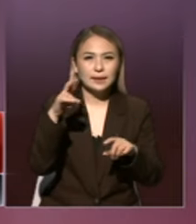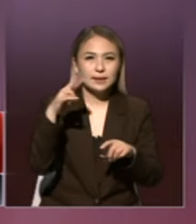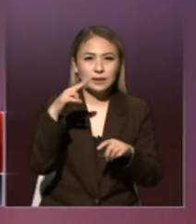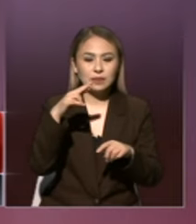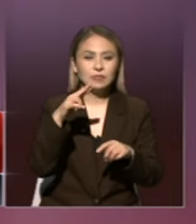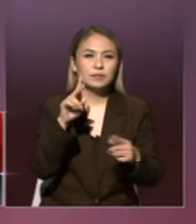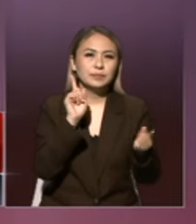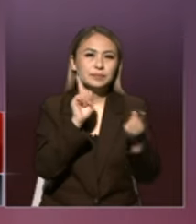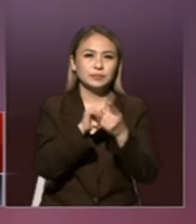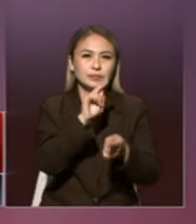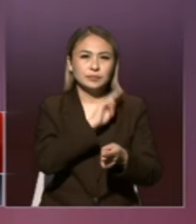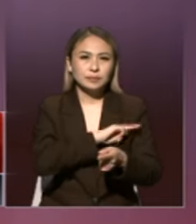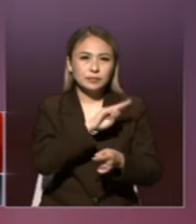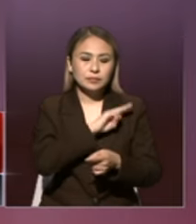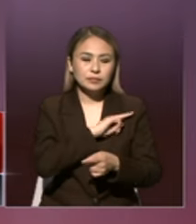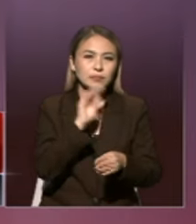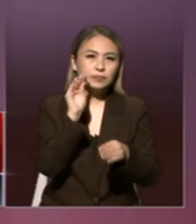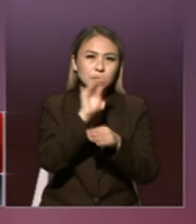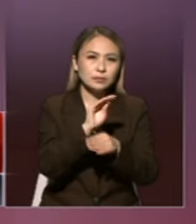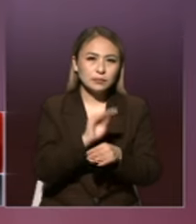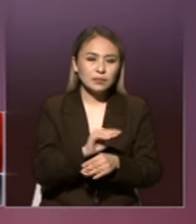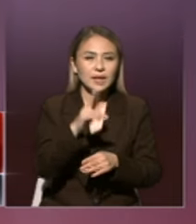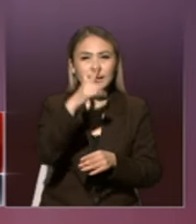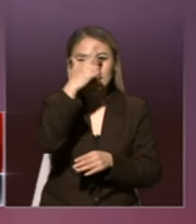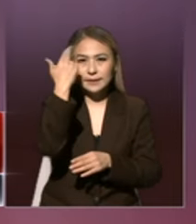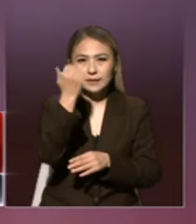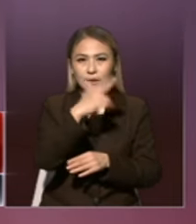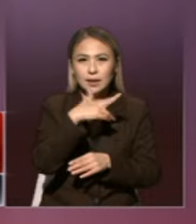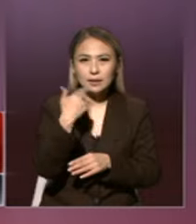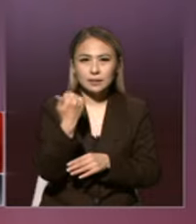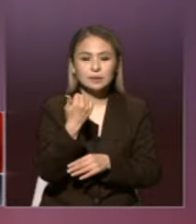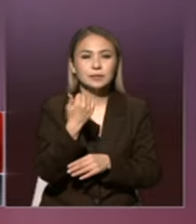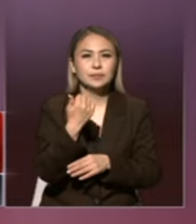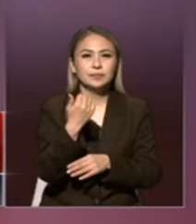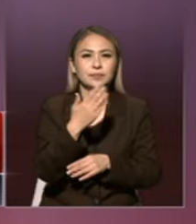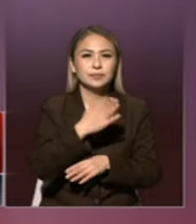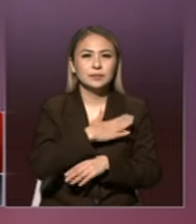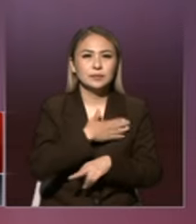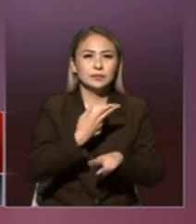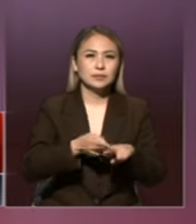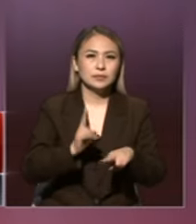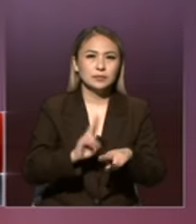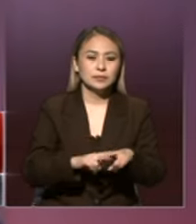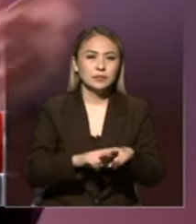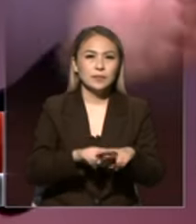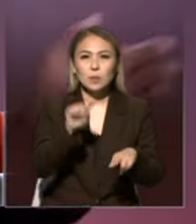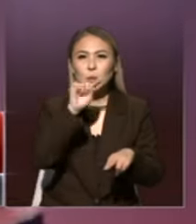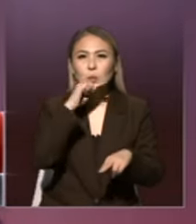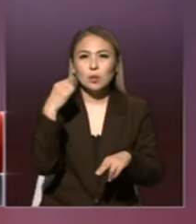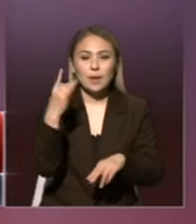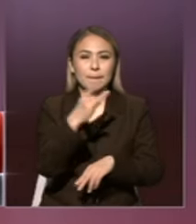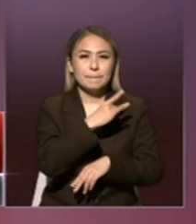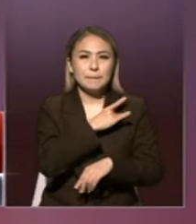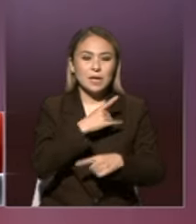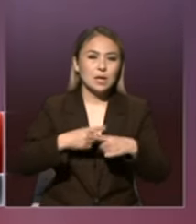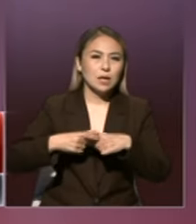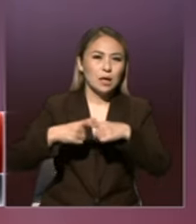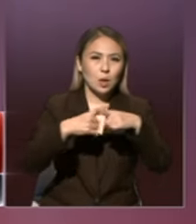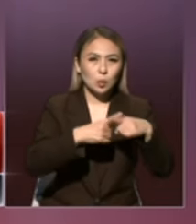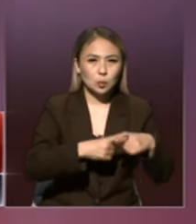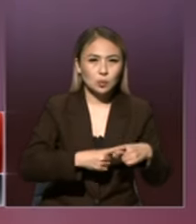Класты қосыңыз, Дойцфарды қосыңыз, Италияның. Мен анау немен Ресей мен Беларусьті атпай-ақ қояйын.